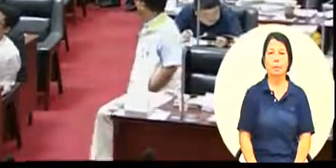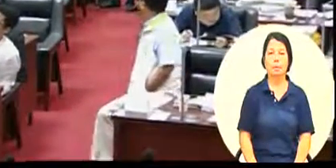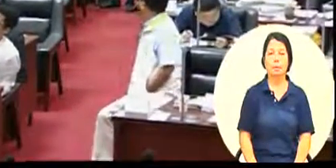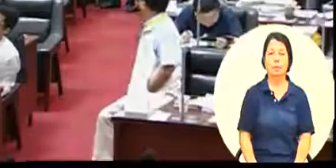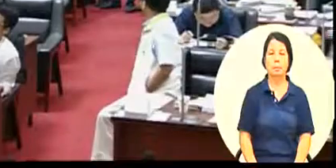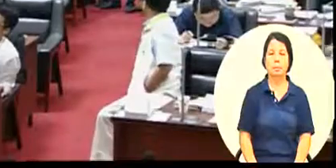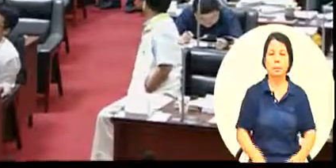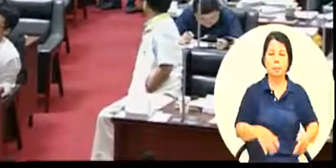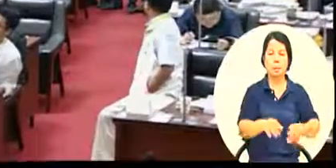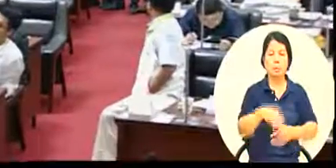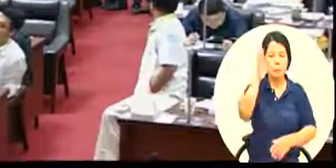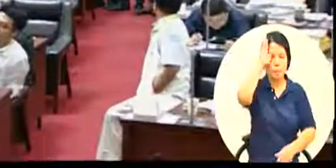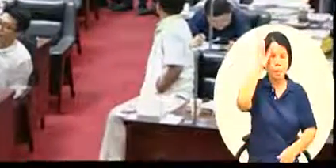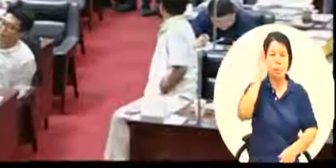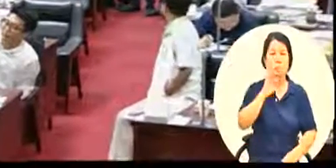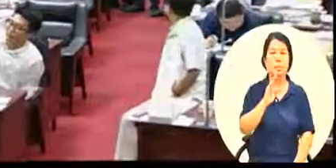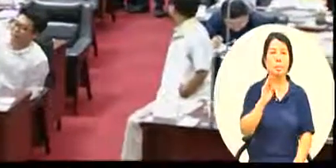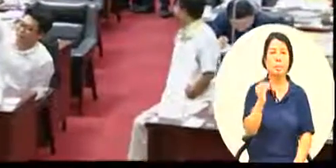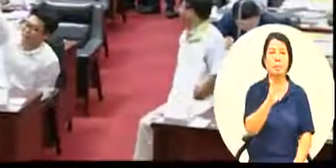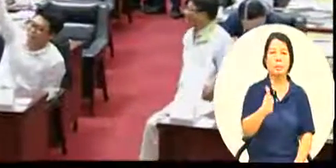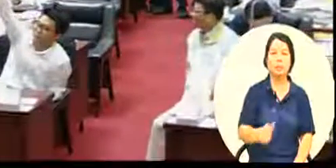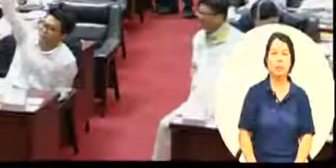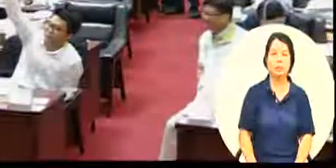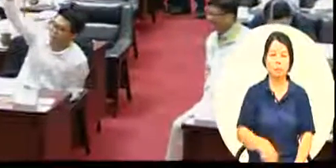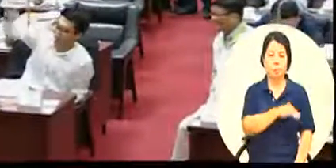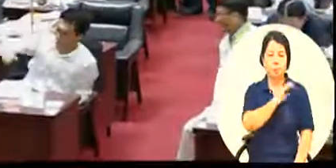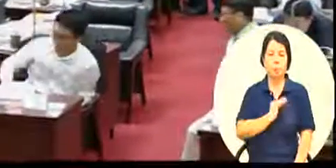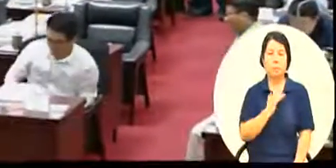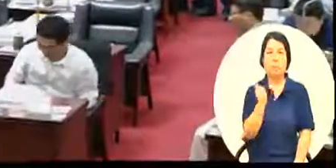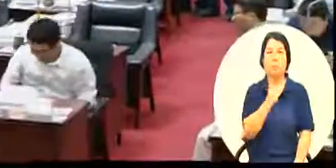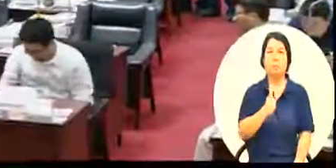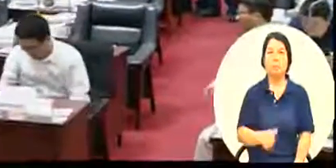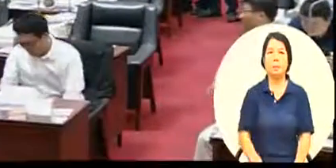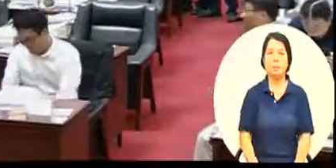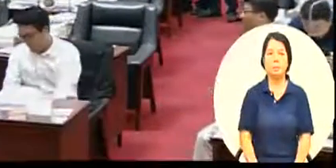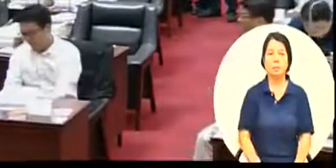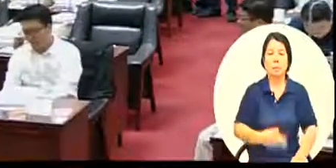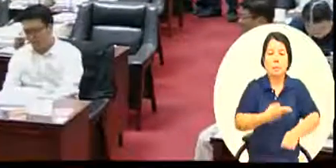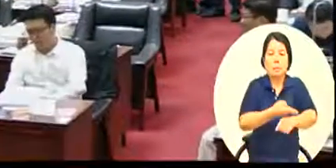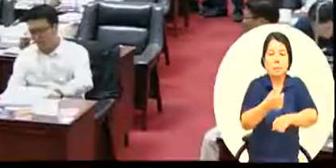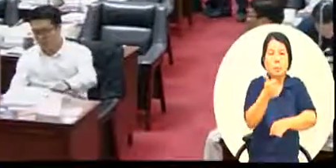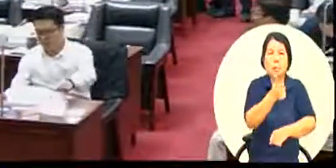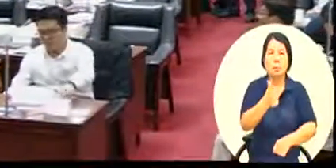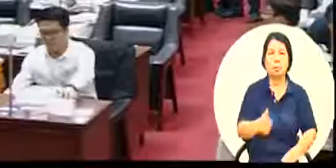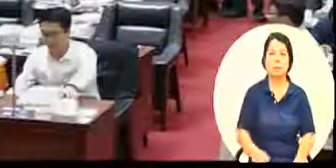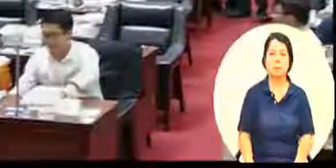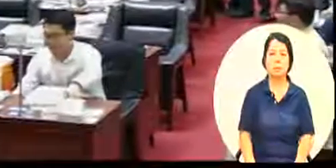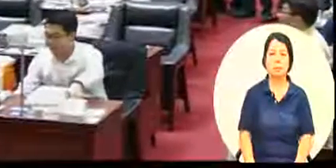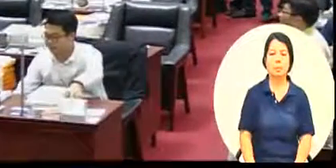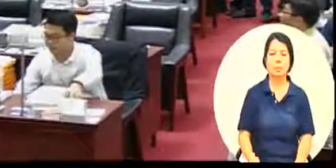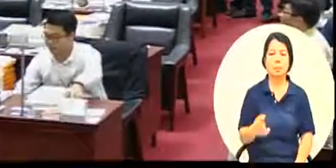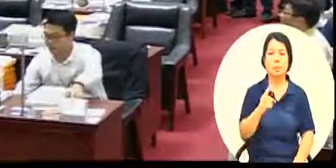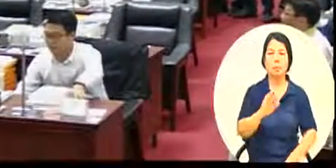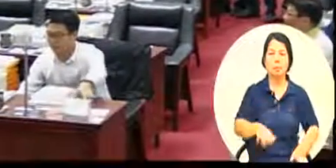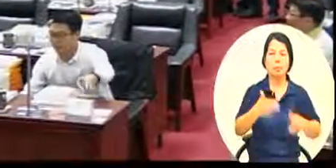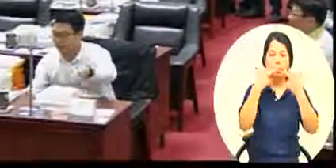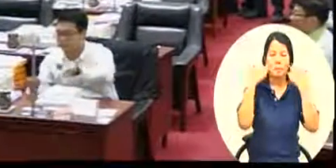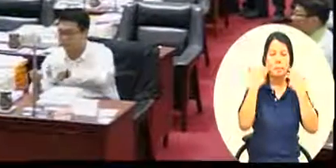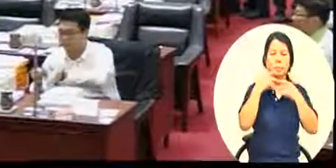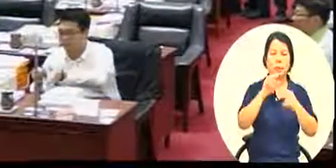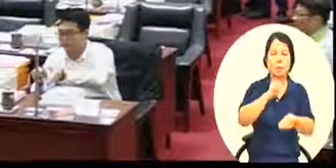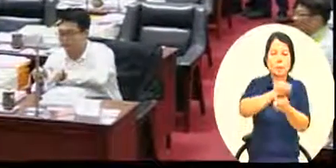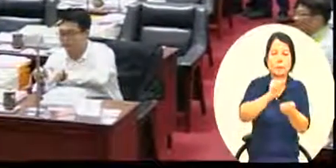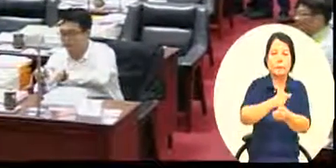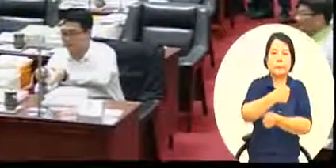苏延成议员、邱进炫议员、罗鼎成议员、伊斯坦大贝亚夫政